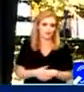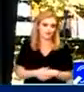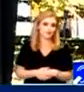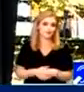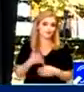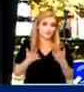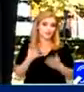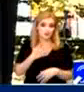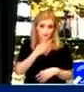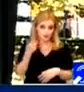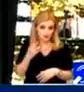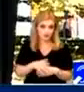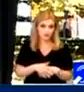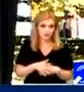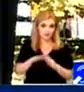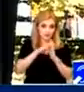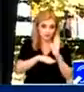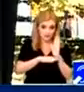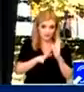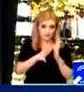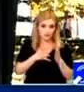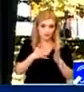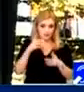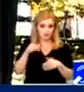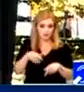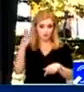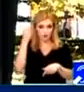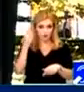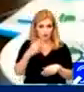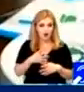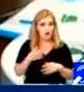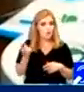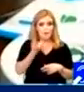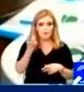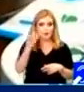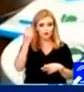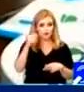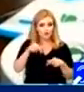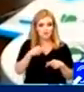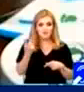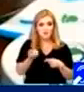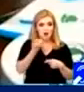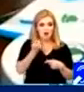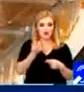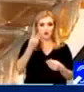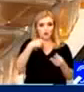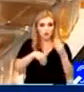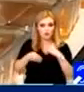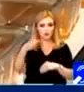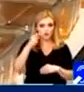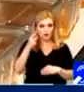uităm la datele statistice, în Moldova se consumă puțină miere pe cap de locuitor.